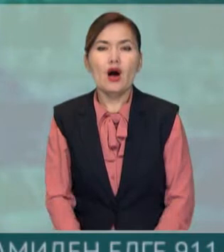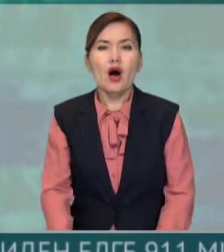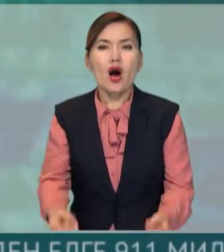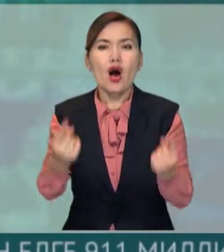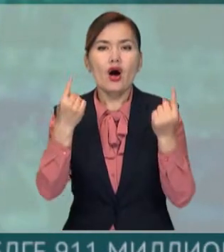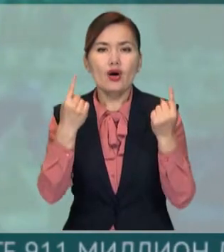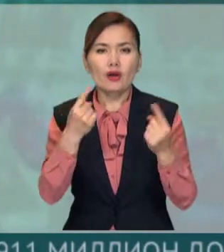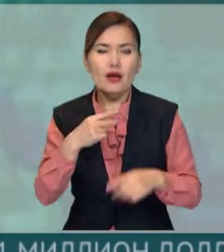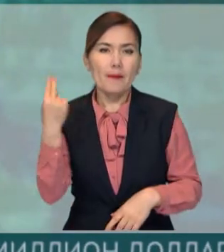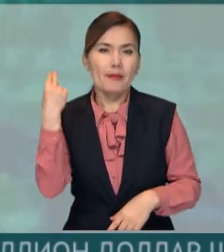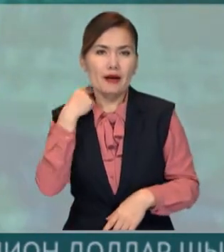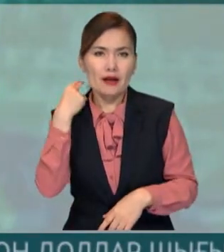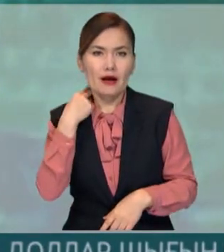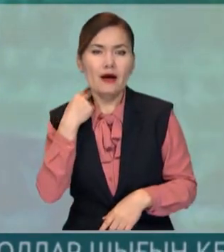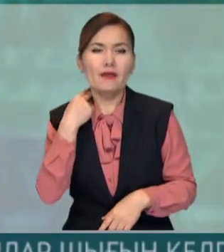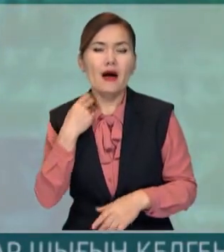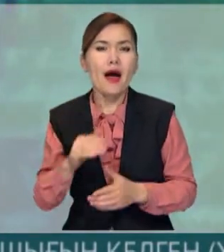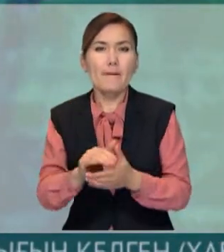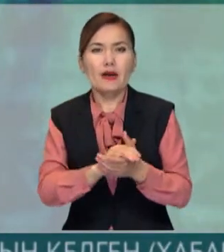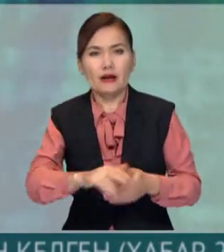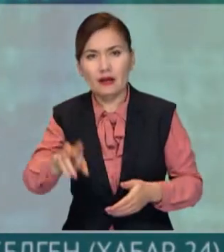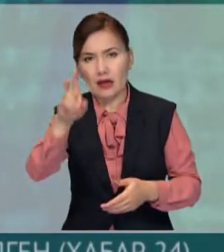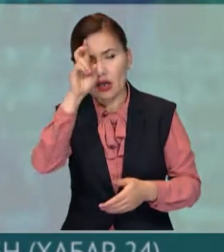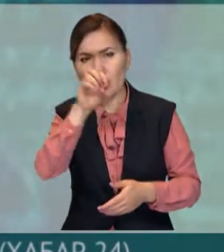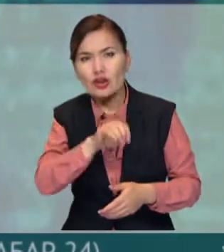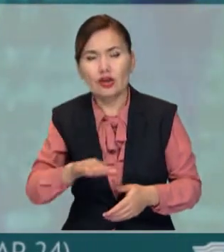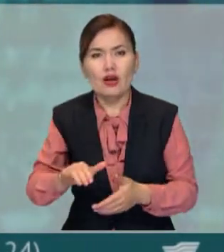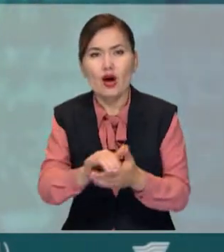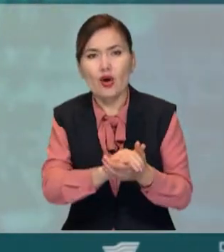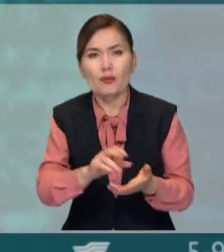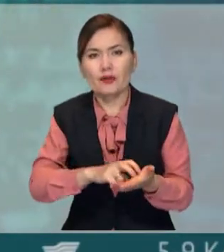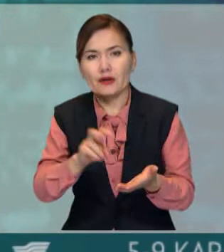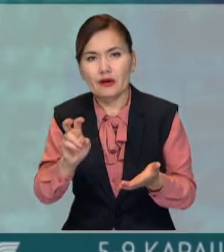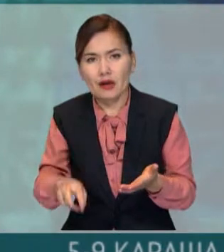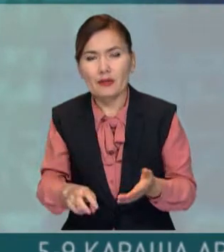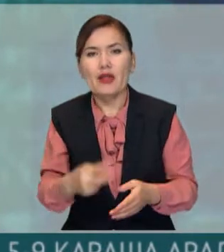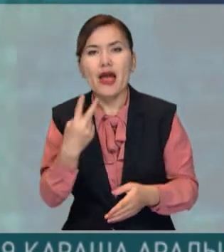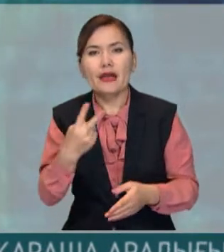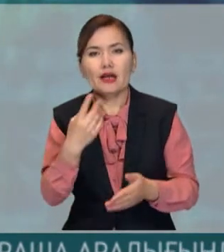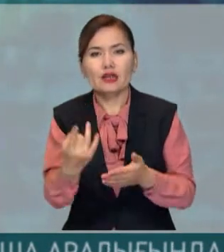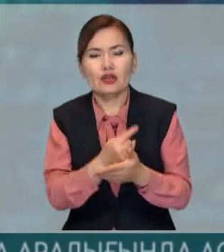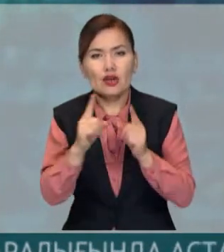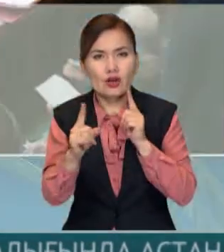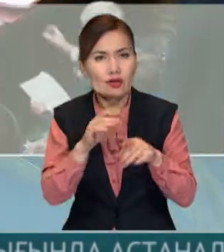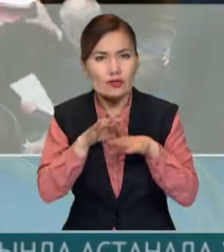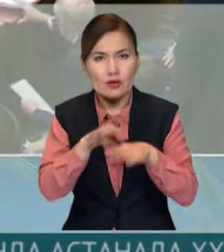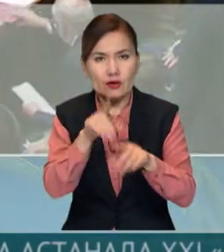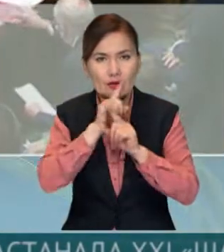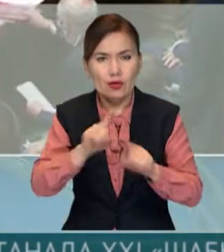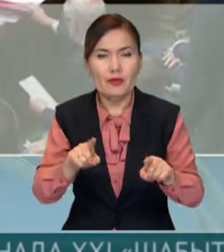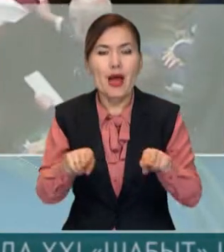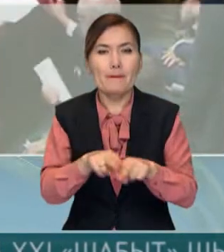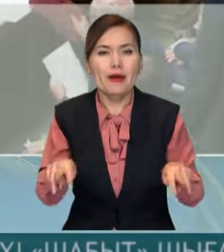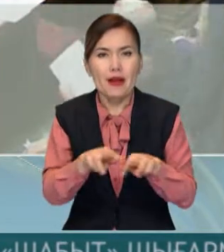Ал Ұлыбританияда Біріккен Корольдіктің Еуропалық одақ құрамынан шығуына қатысты екінші референдум өткізілмейді. Ел